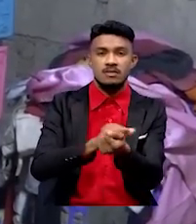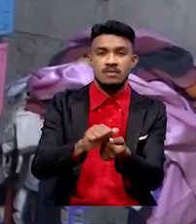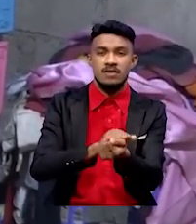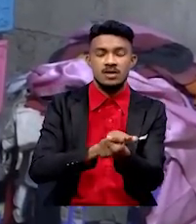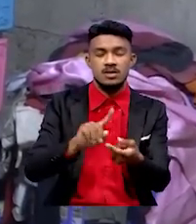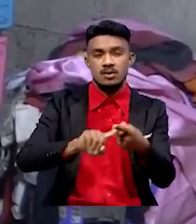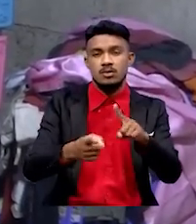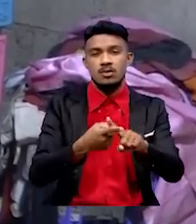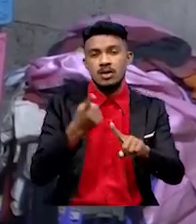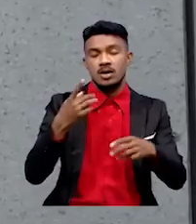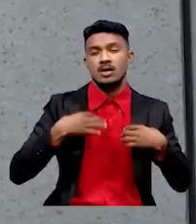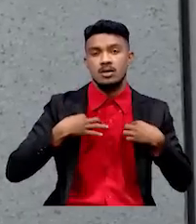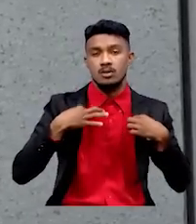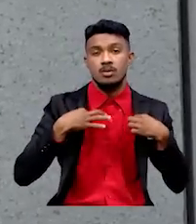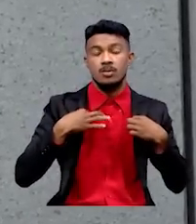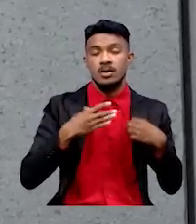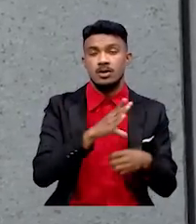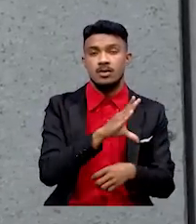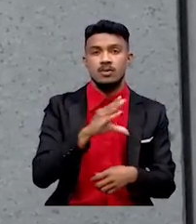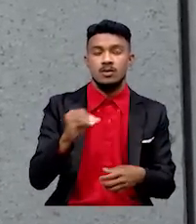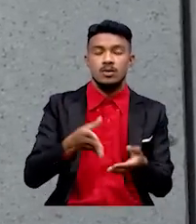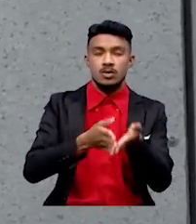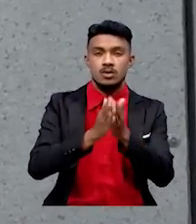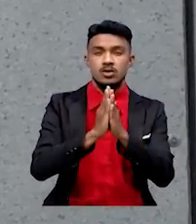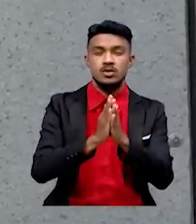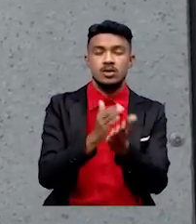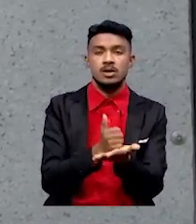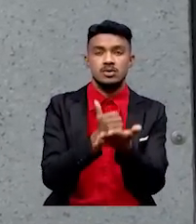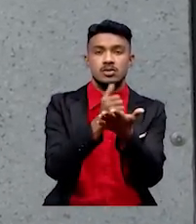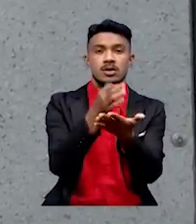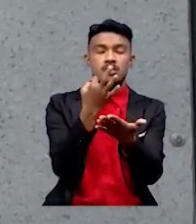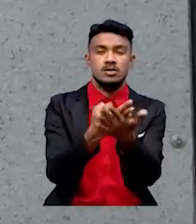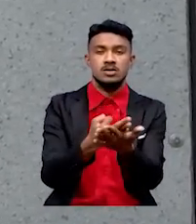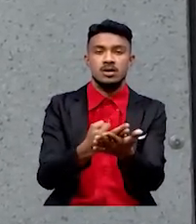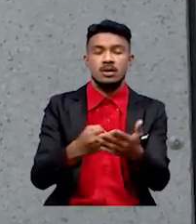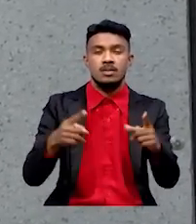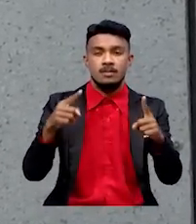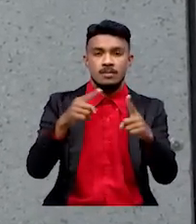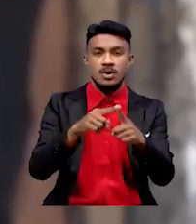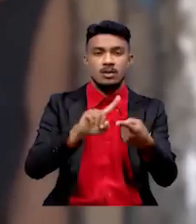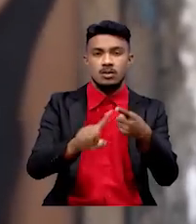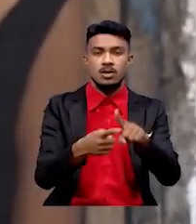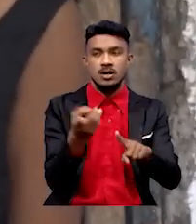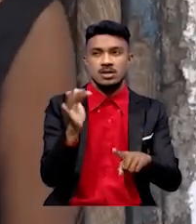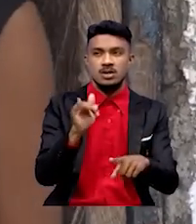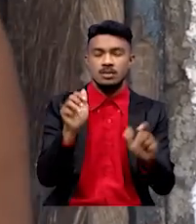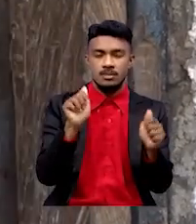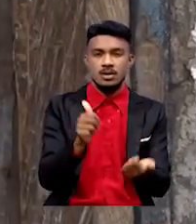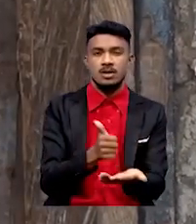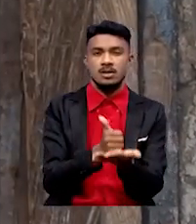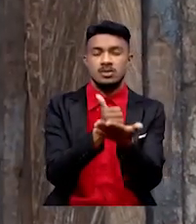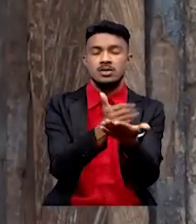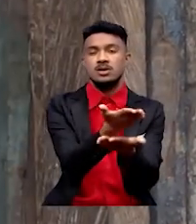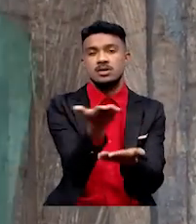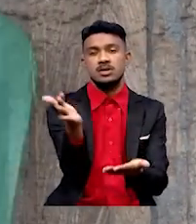roupa. No mos Husu tulung osan ba vizinyu sira. Hori sustenta sira